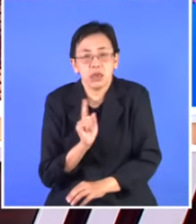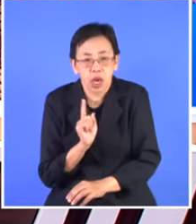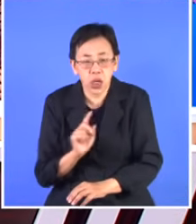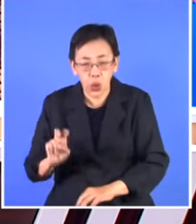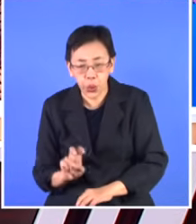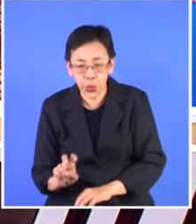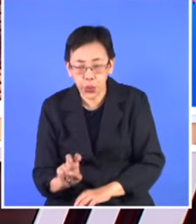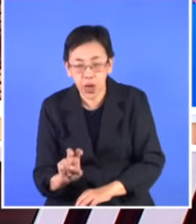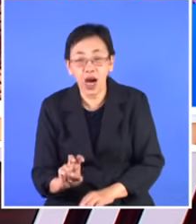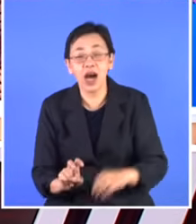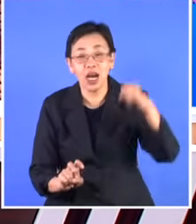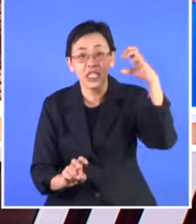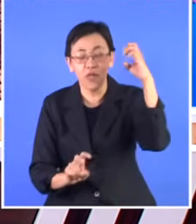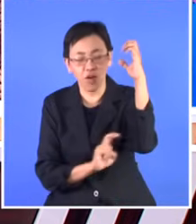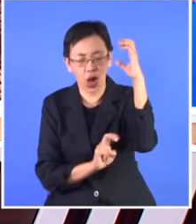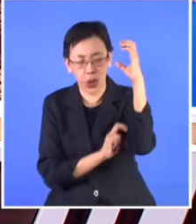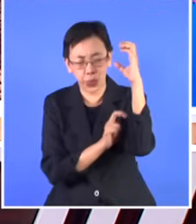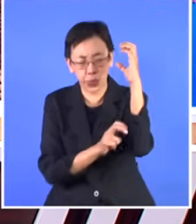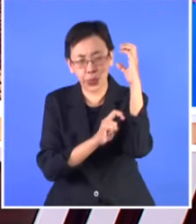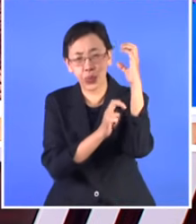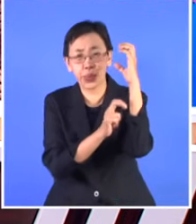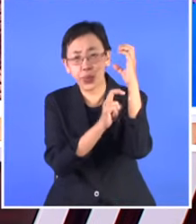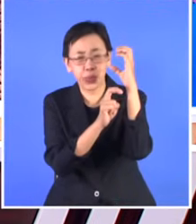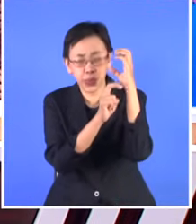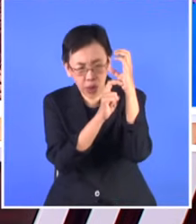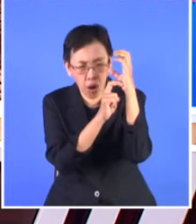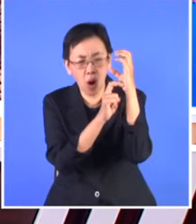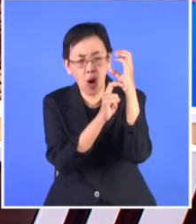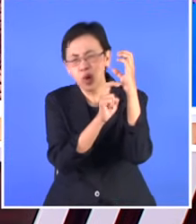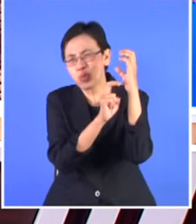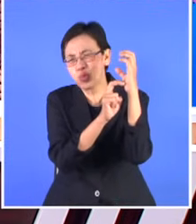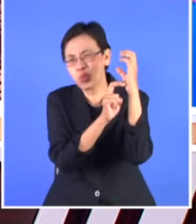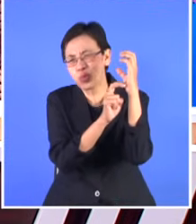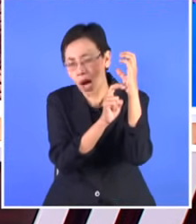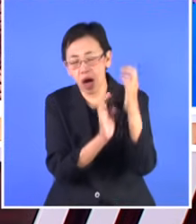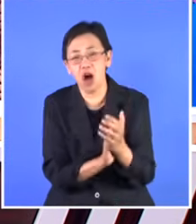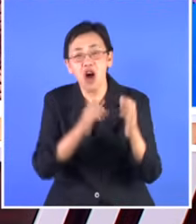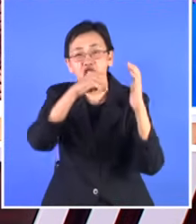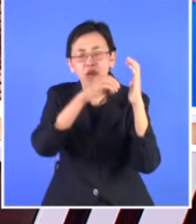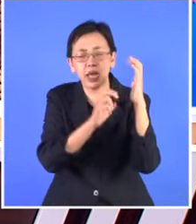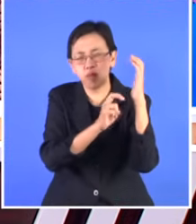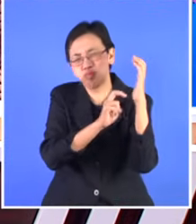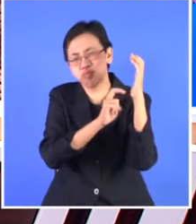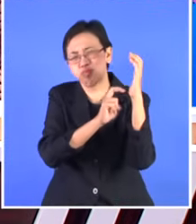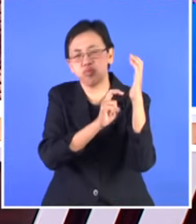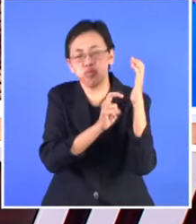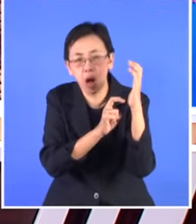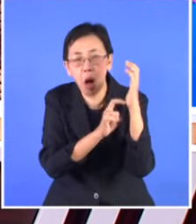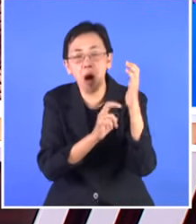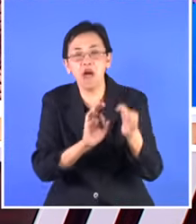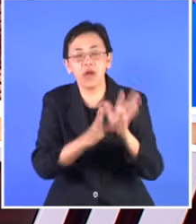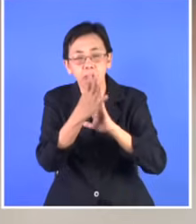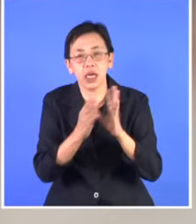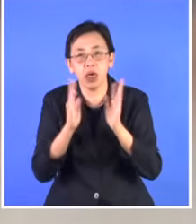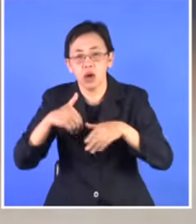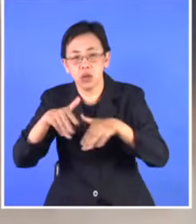ไปบนเสาไฟแล้วก็ตัวเนี่ยไปพาดกับสายไฟมันก็ช็อตอืพอช็อตปั๊บเนี่ยปึ๊บปั๊บๆๆเลยเกิดไฟไหม้ชาวบ้านก็บอก